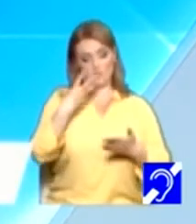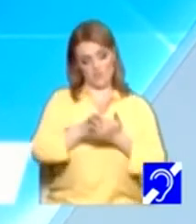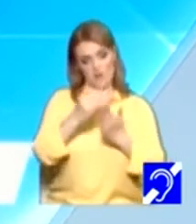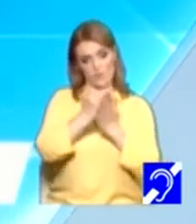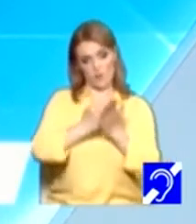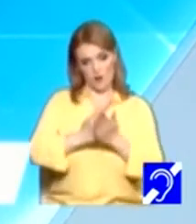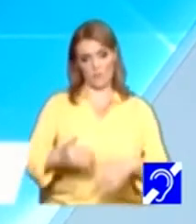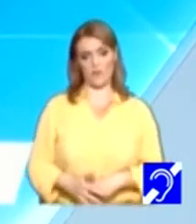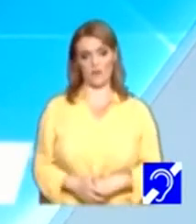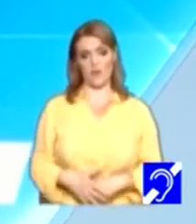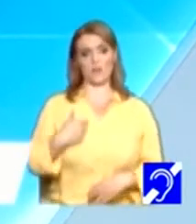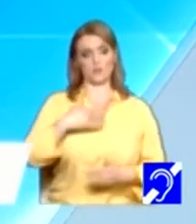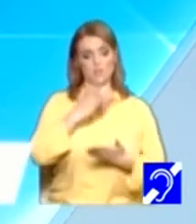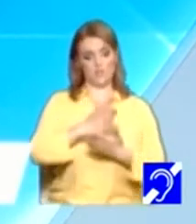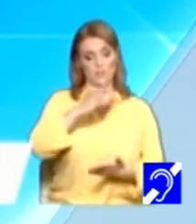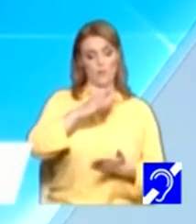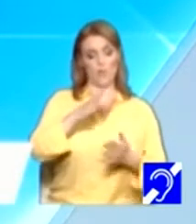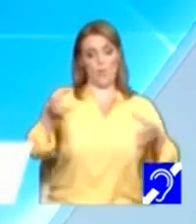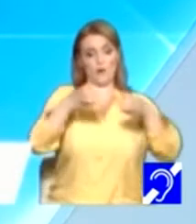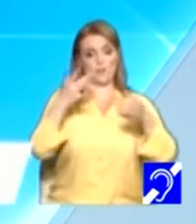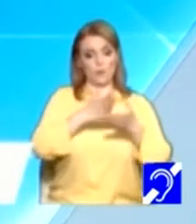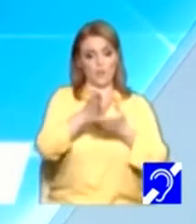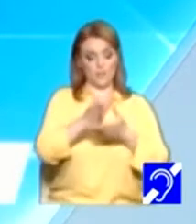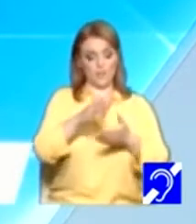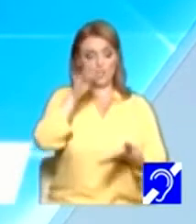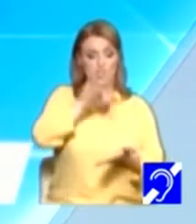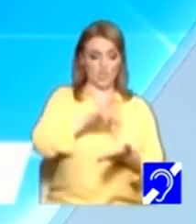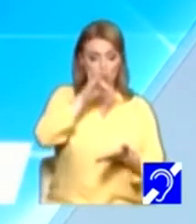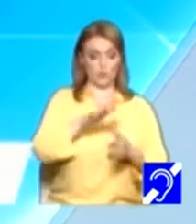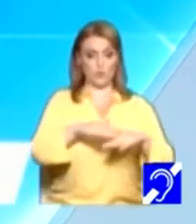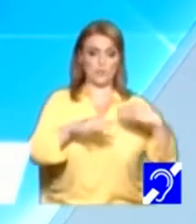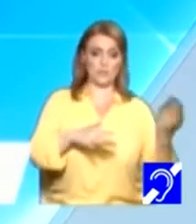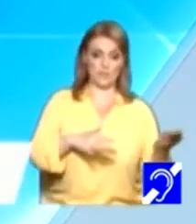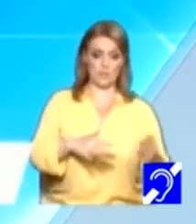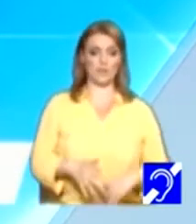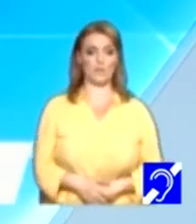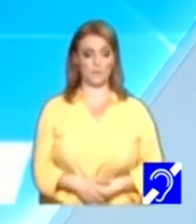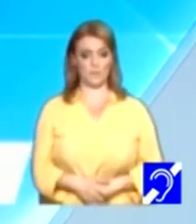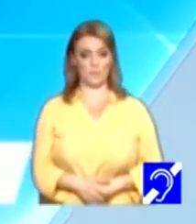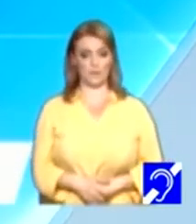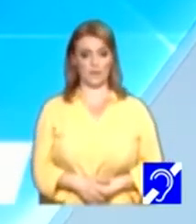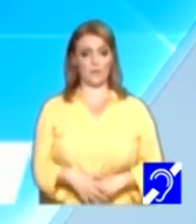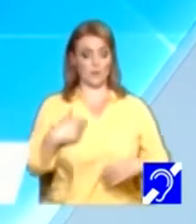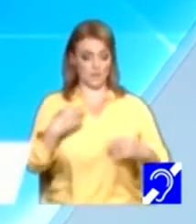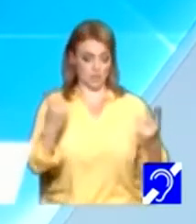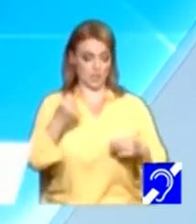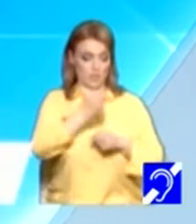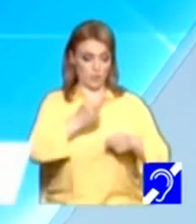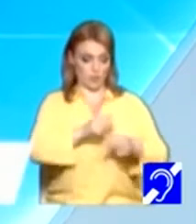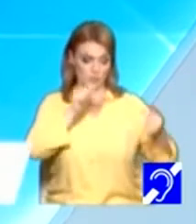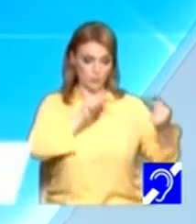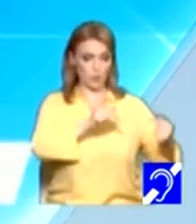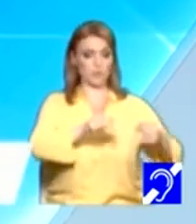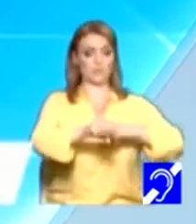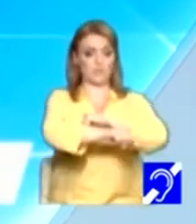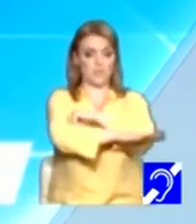noi suntem un partid de centru-stânga, asta înseamnă că noi trebuie să lucrăm anume asupra, împotriva sărăciei. Deci